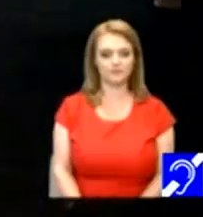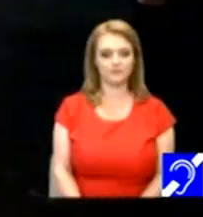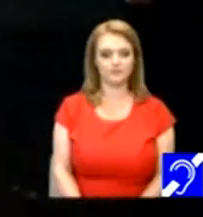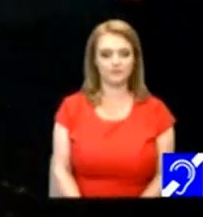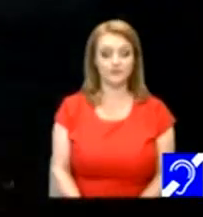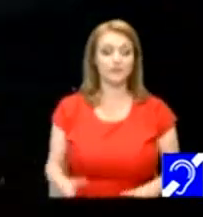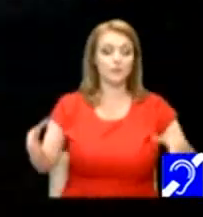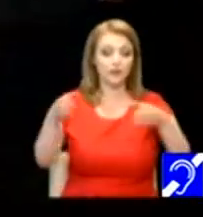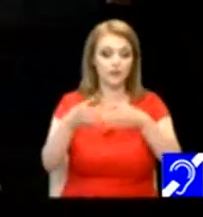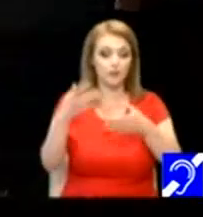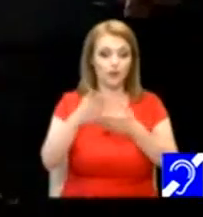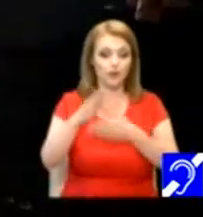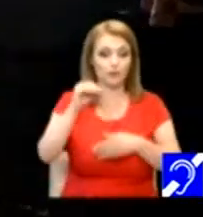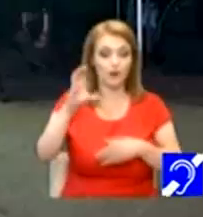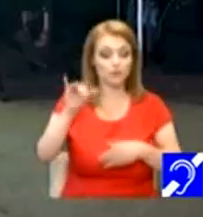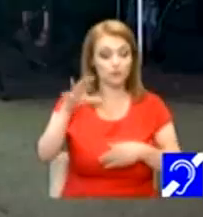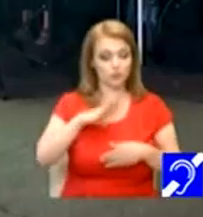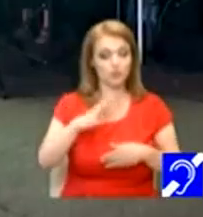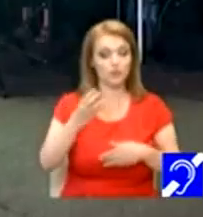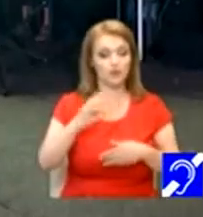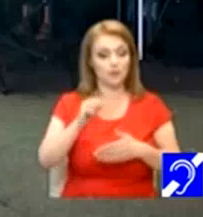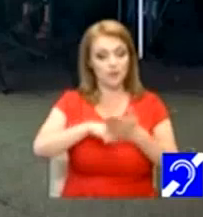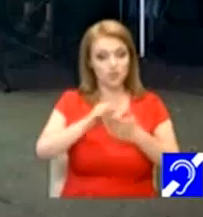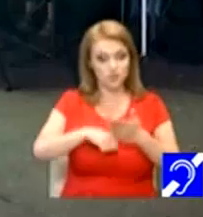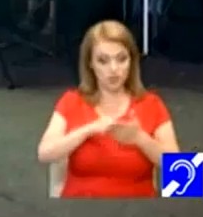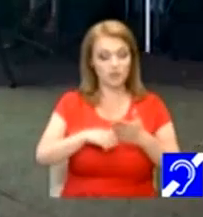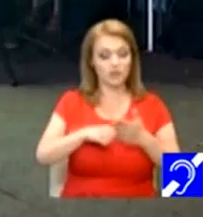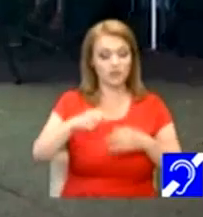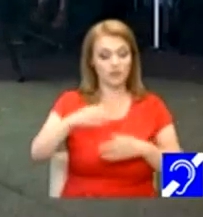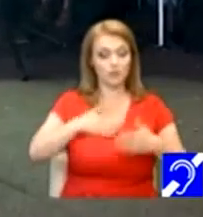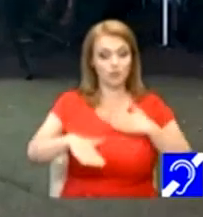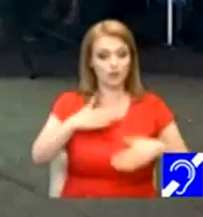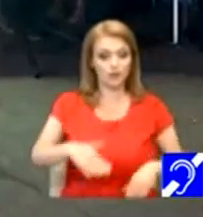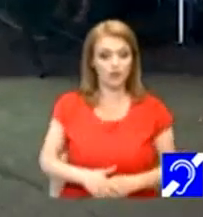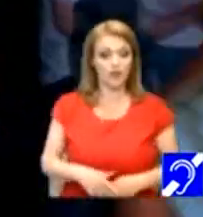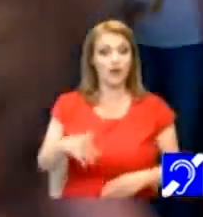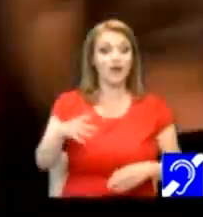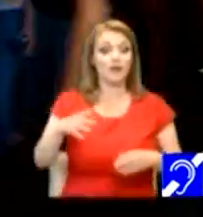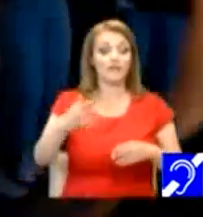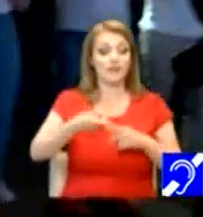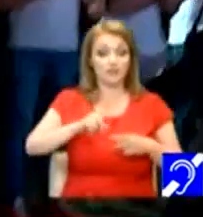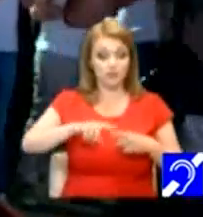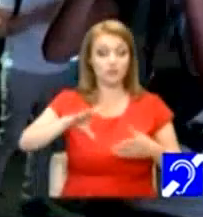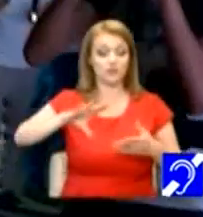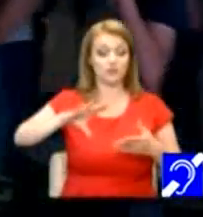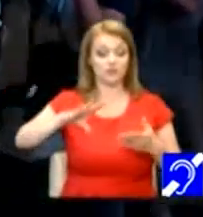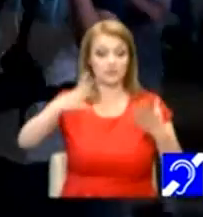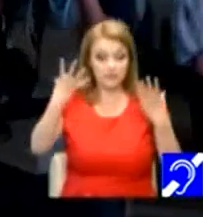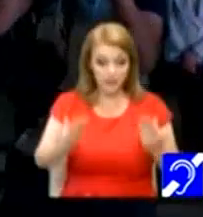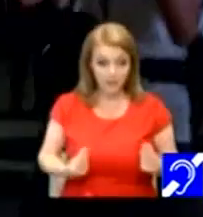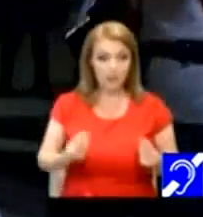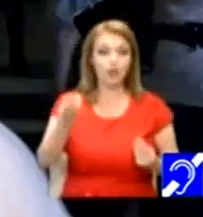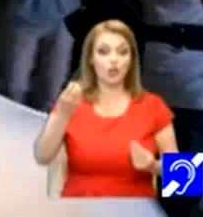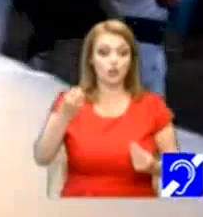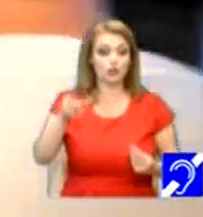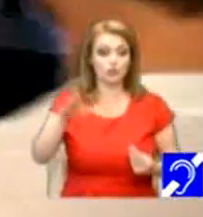De la PAS au mai avut un motiv de bucurie. Chiar în ziua scrutinului anticipat a fost și ziua de naștere a lui Sergiu Litvinenko, unul dintre